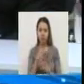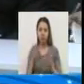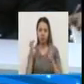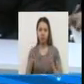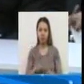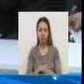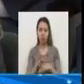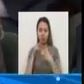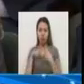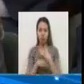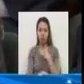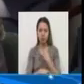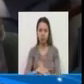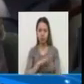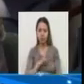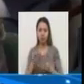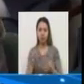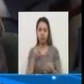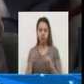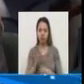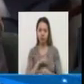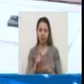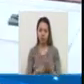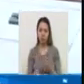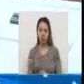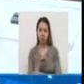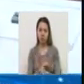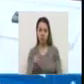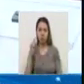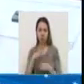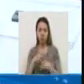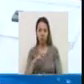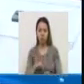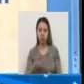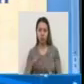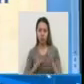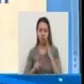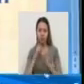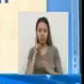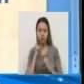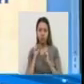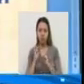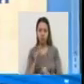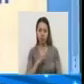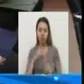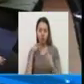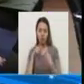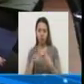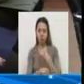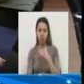үстемдігі мен сыбайлас жемқорлыққа қарсы күрес жүргізу шаралары туралы мәселе қаралды. Сондай-ақ Көкшетау қаласындағы студент жастар мен әділет саласында жемқорлыққа қарсы